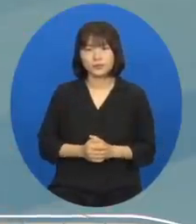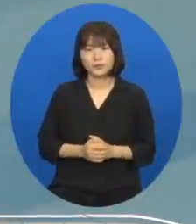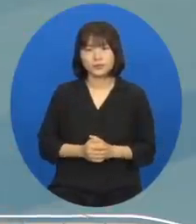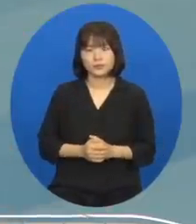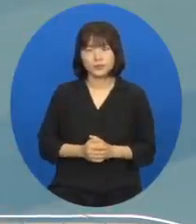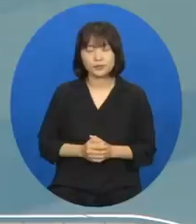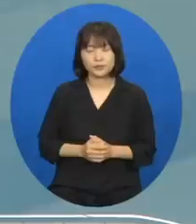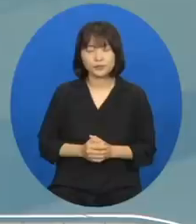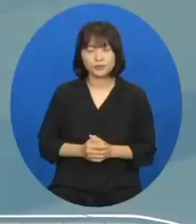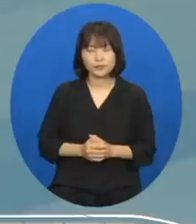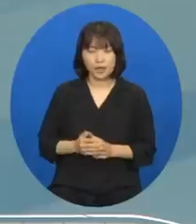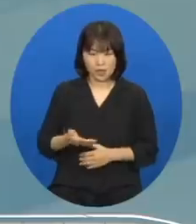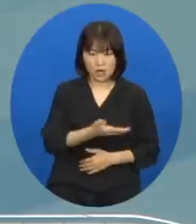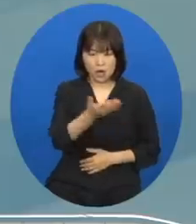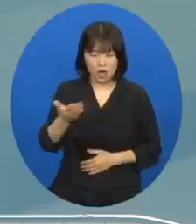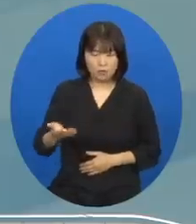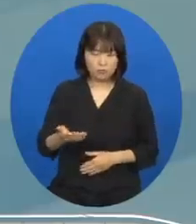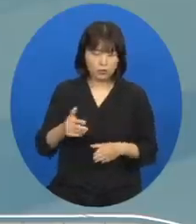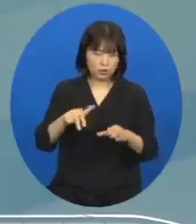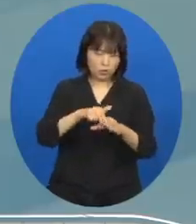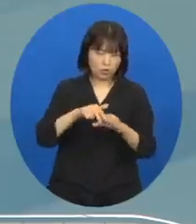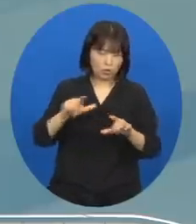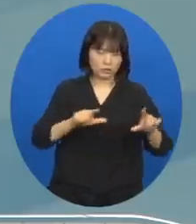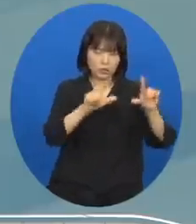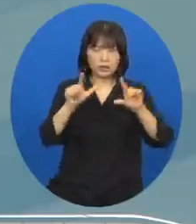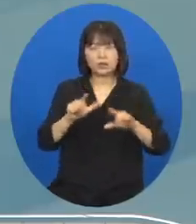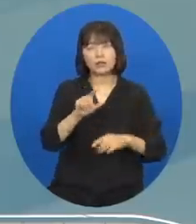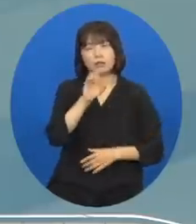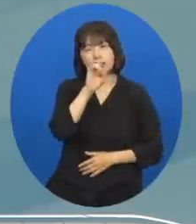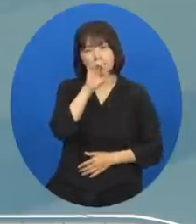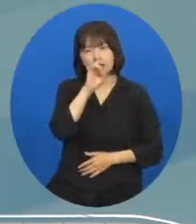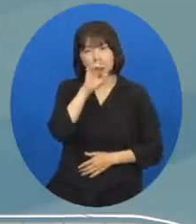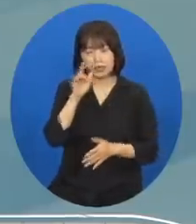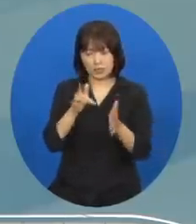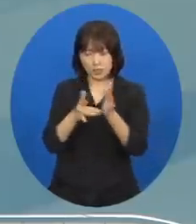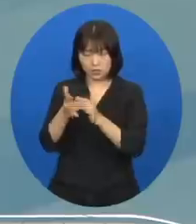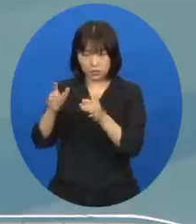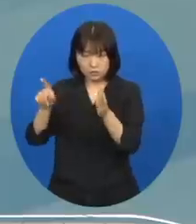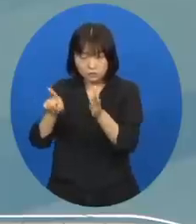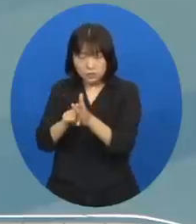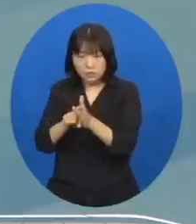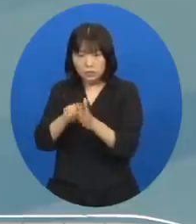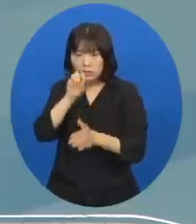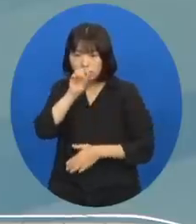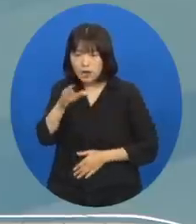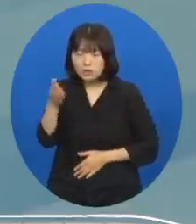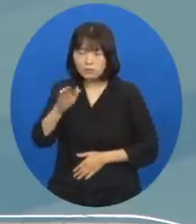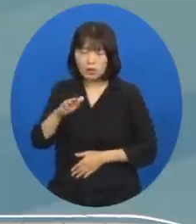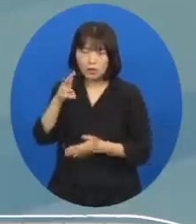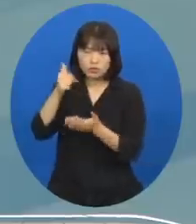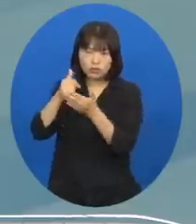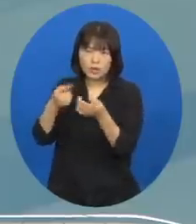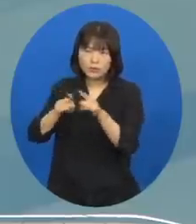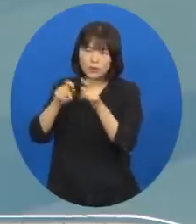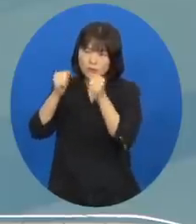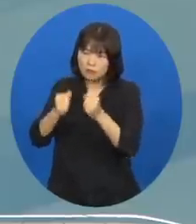성도 여러분, 더 이상 종교 생활하면 안 됩니다. 예수를 믿는다고 하지만 주님이 함께 계시는 건 믿지